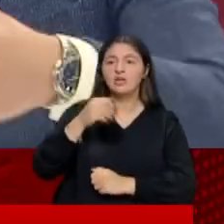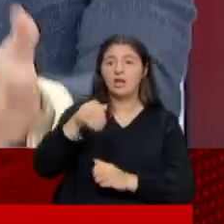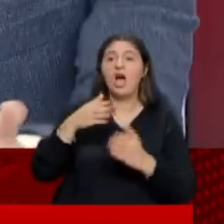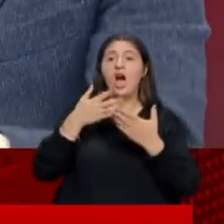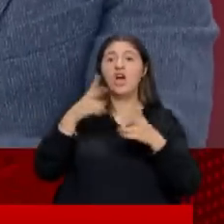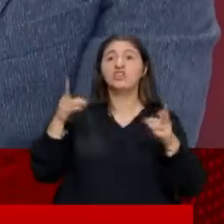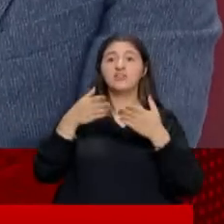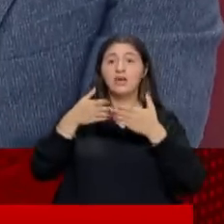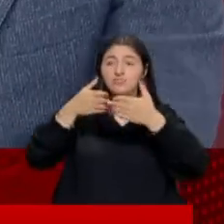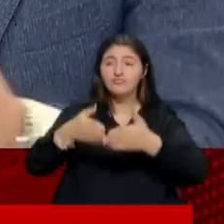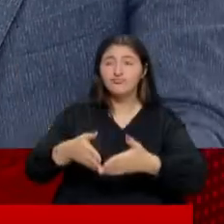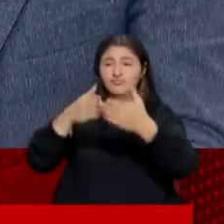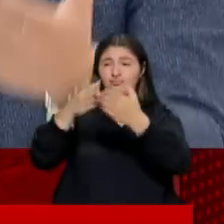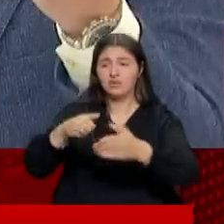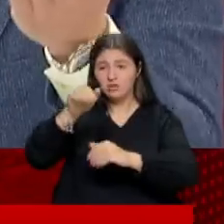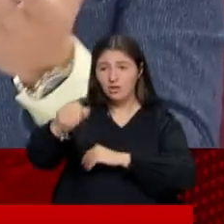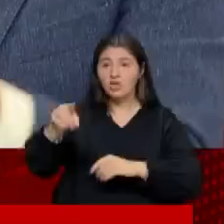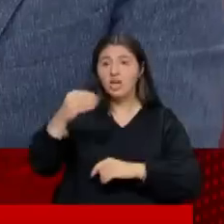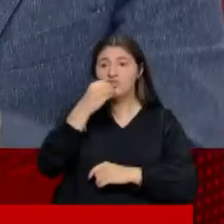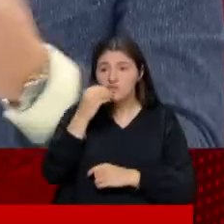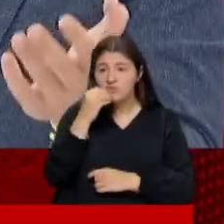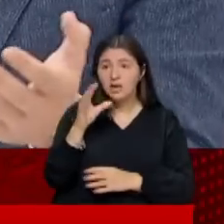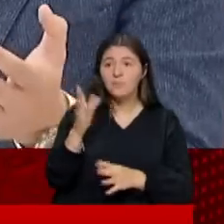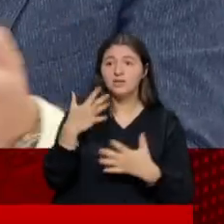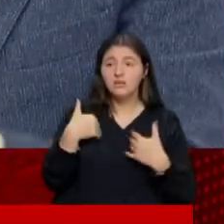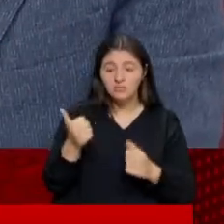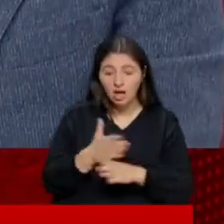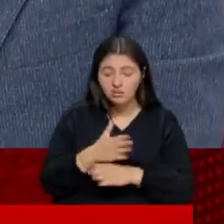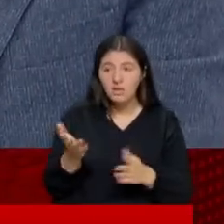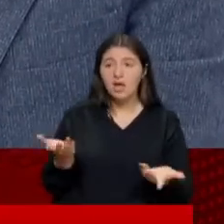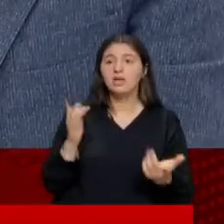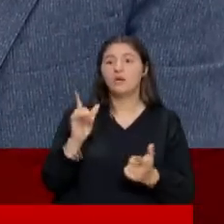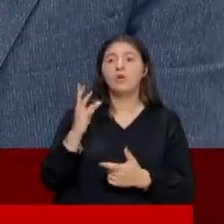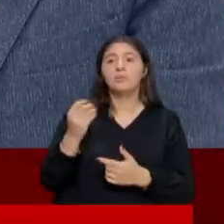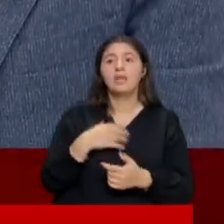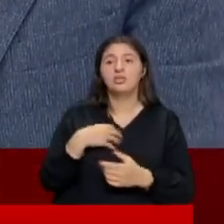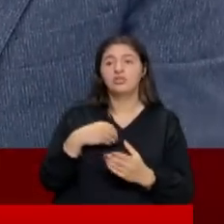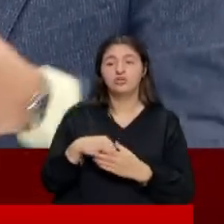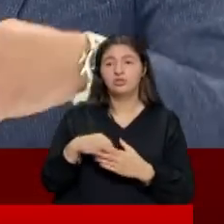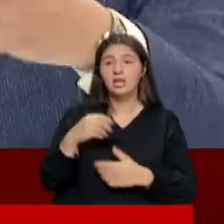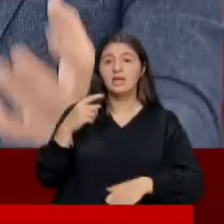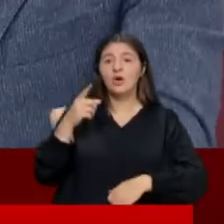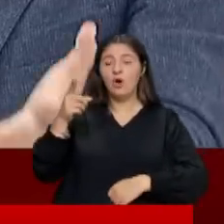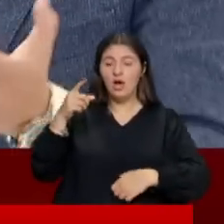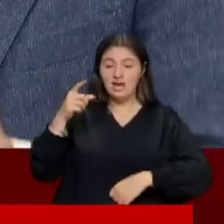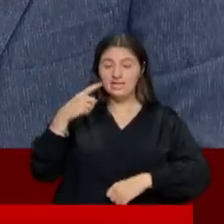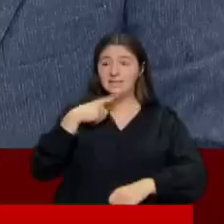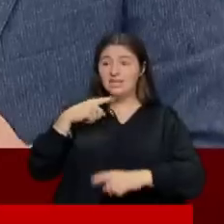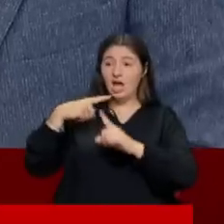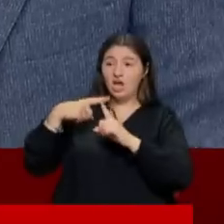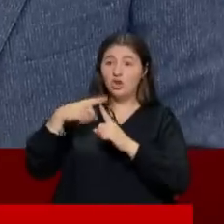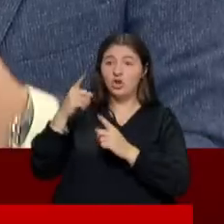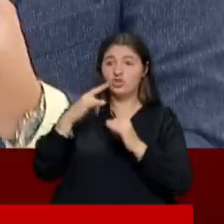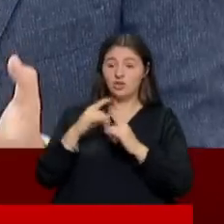Denizi açık denizleri aşarak geldiler orada yiyecek belki sağlık malzemesi gerekli kendileri için Kızıl saçını o çadırlarına Koşunca